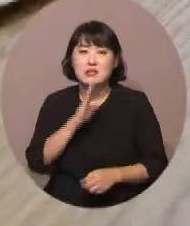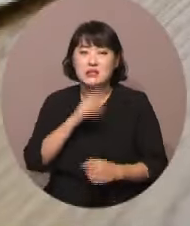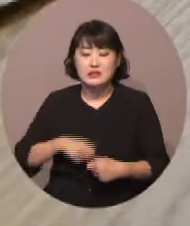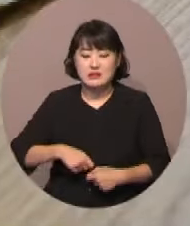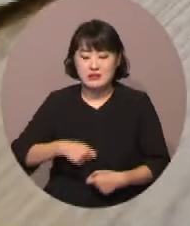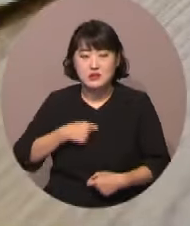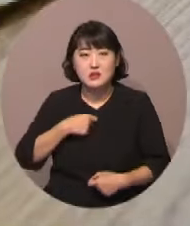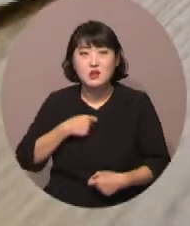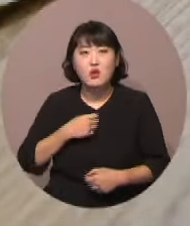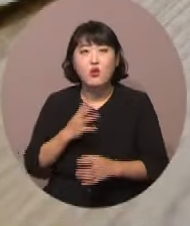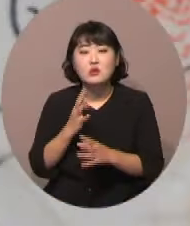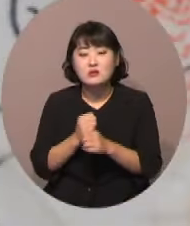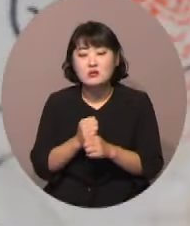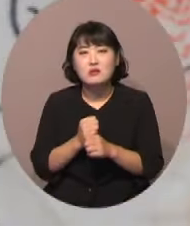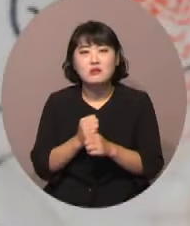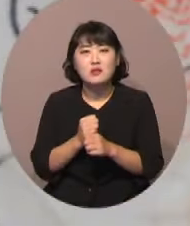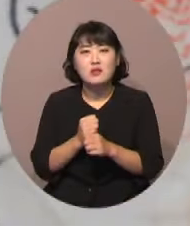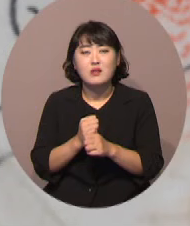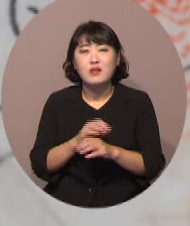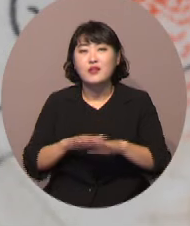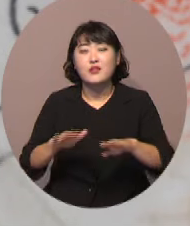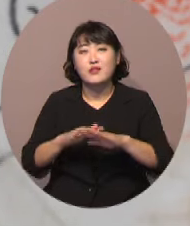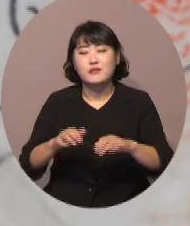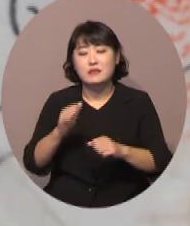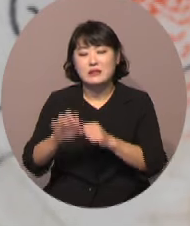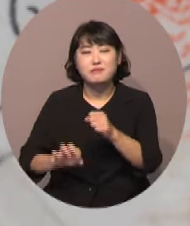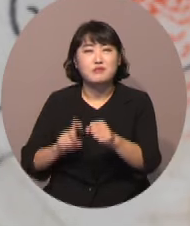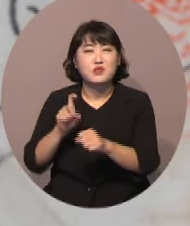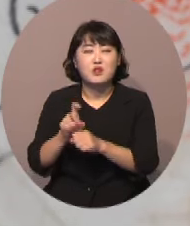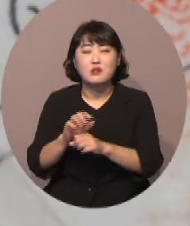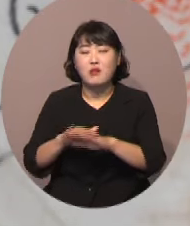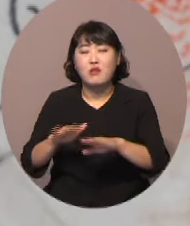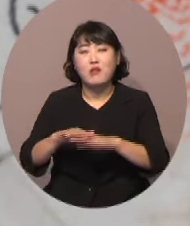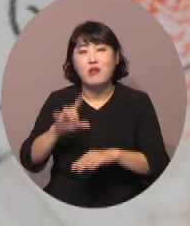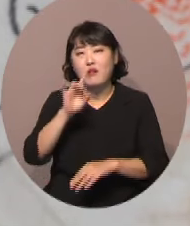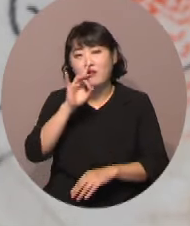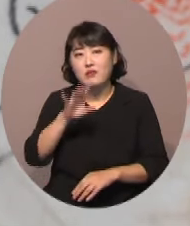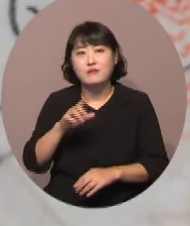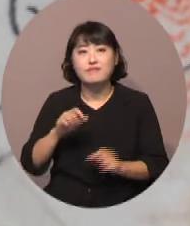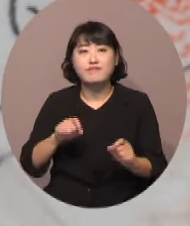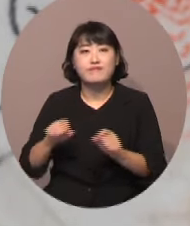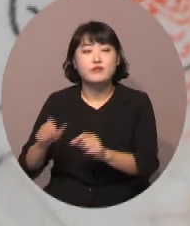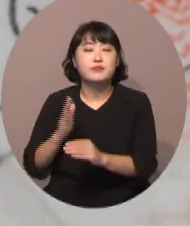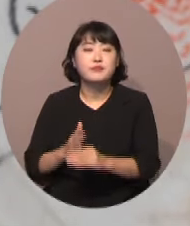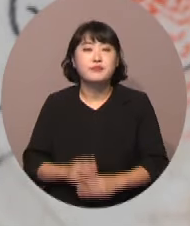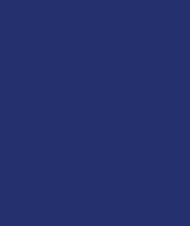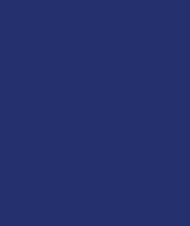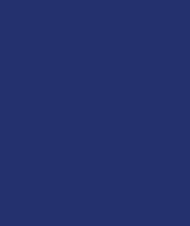안개는 수십 년째 걷히지 않고 있습니다. MBC 뉴스 박선진입니다.